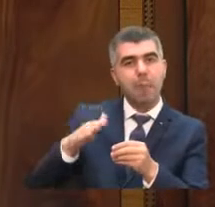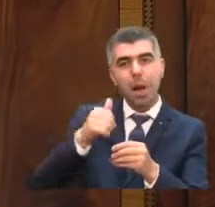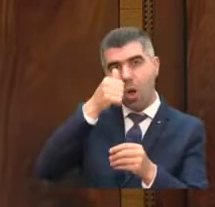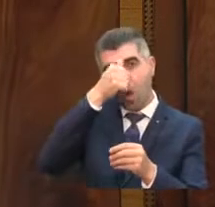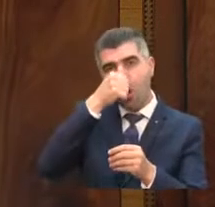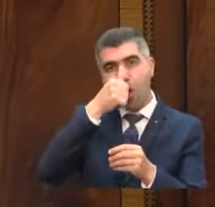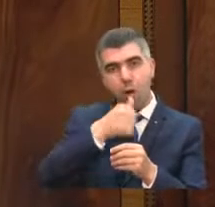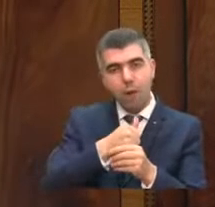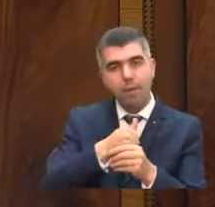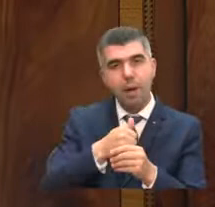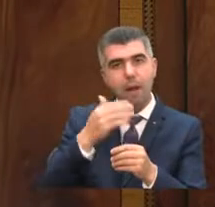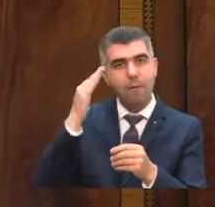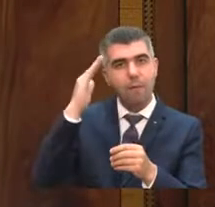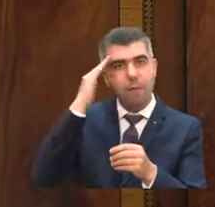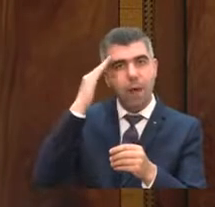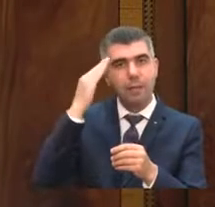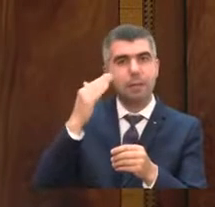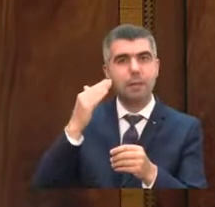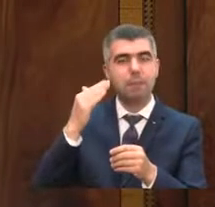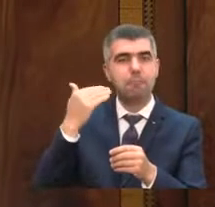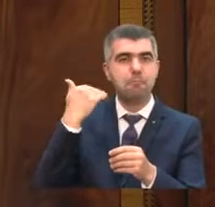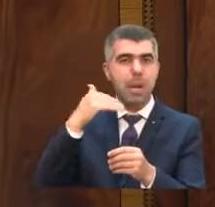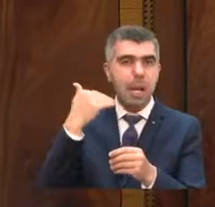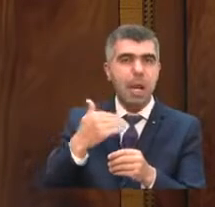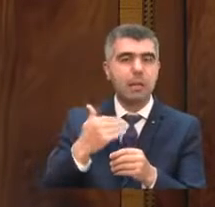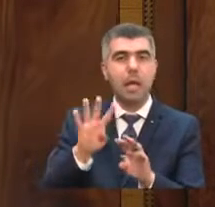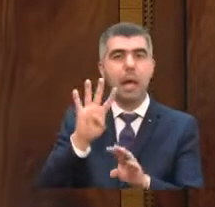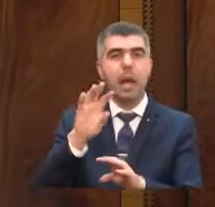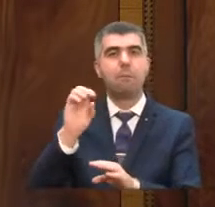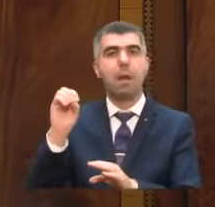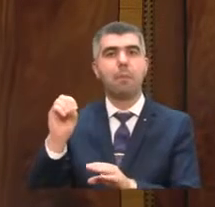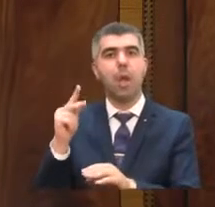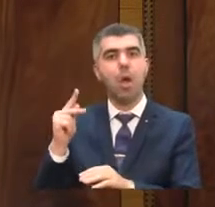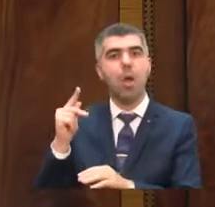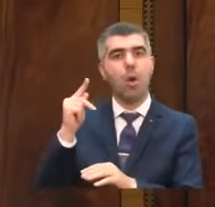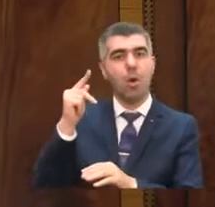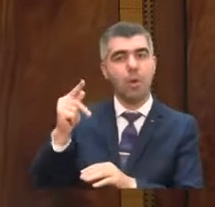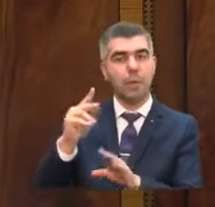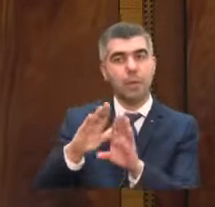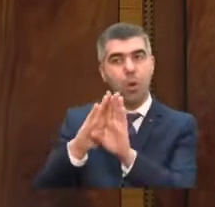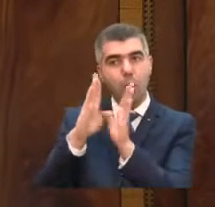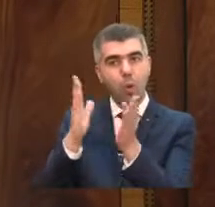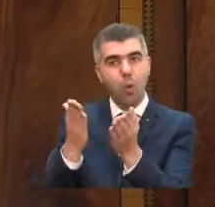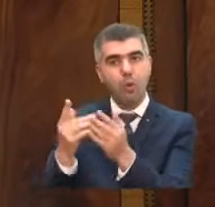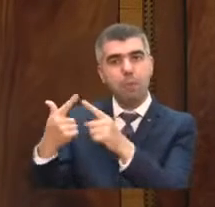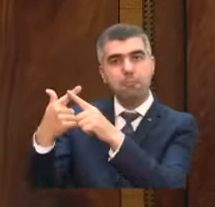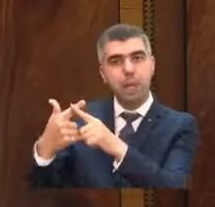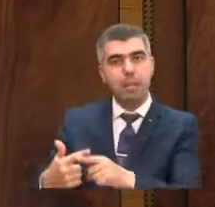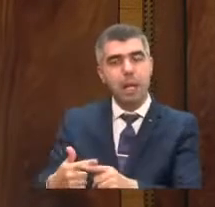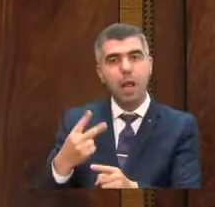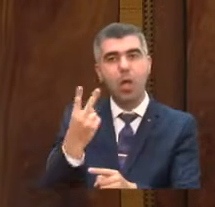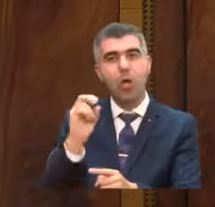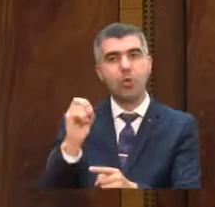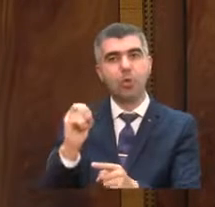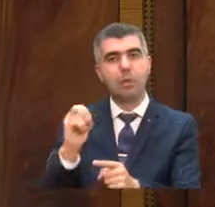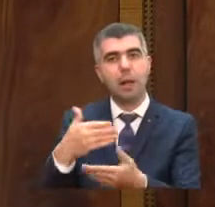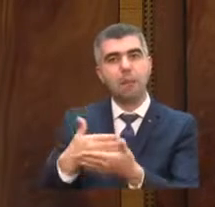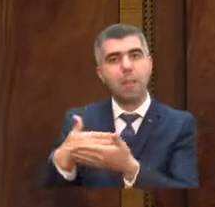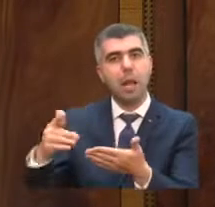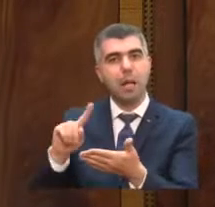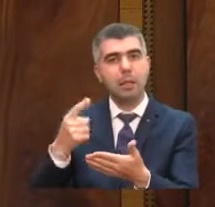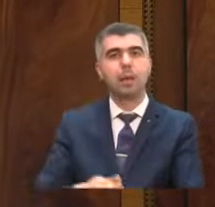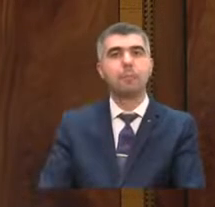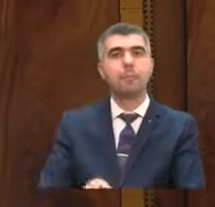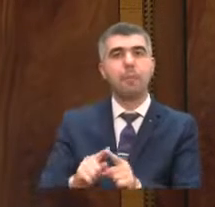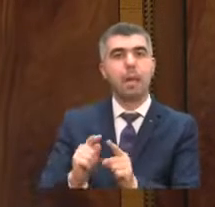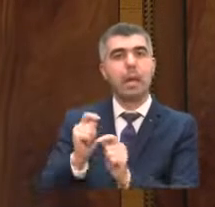فاس مكناس تقريبا 400 كيلومتر بكلفه تقديريه ديال 20 مليار ديال الدرهم، تثنيه الطريق الوطني رقم 8 بين تاونات